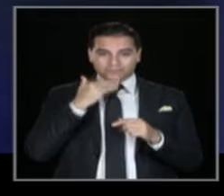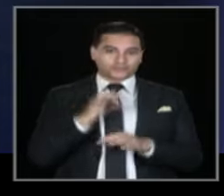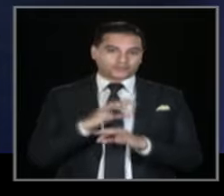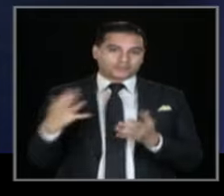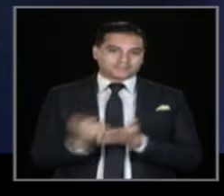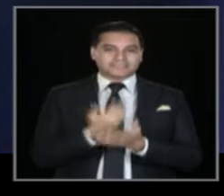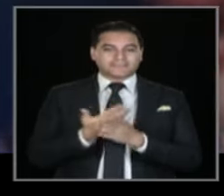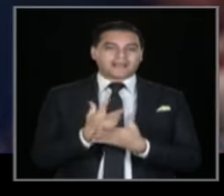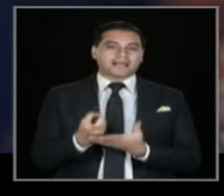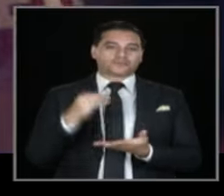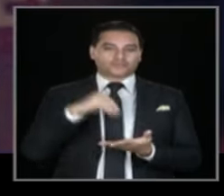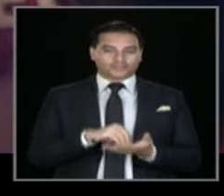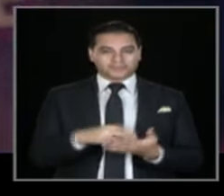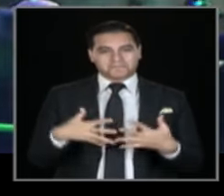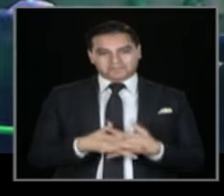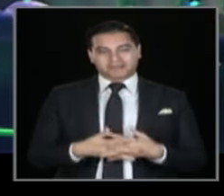نقطة.